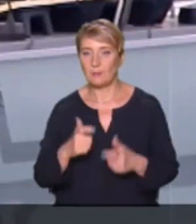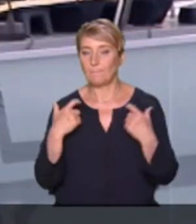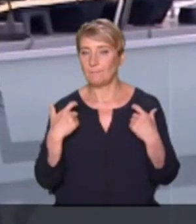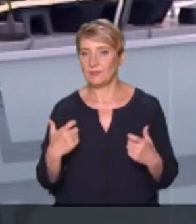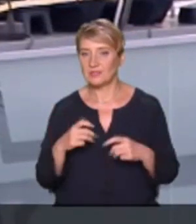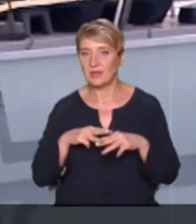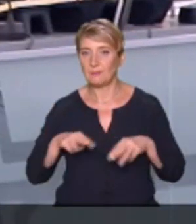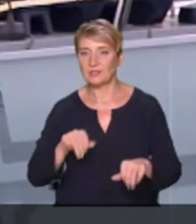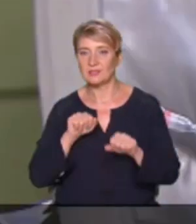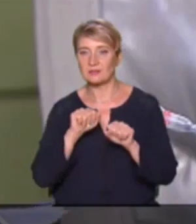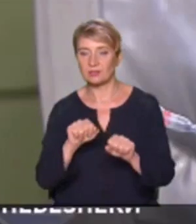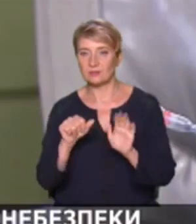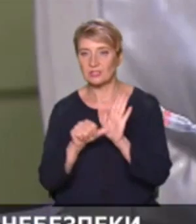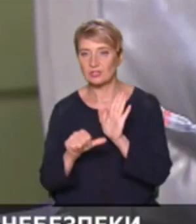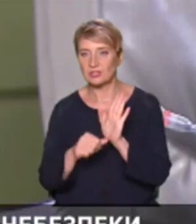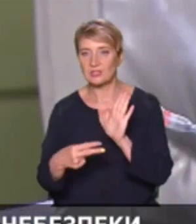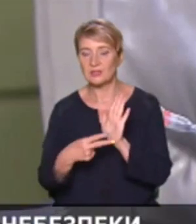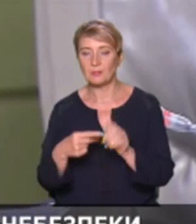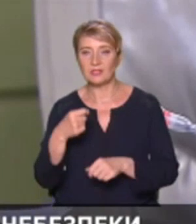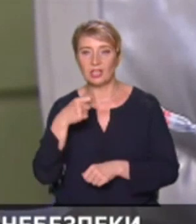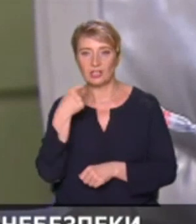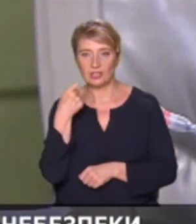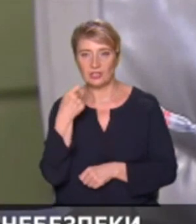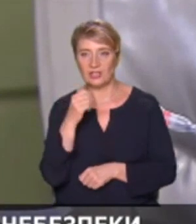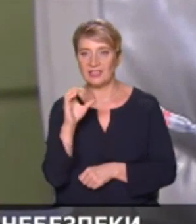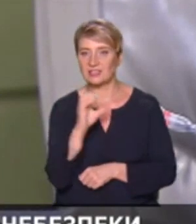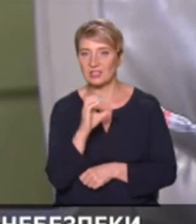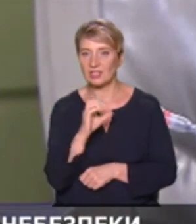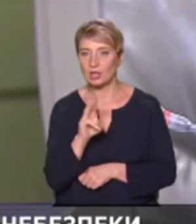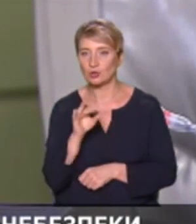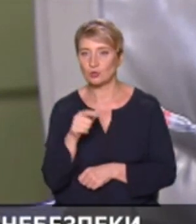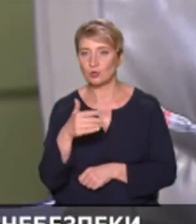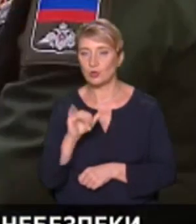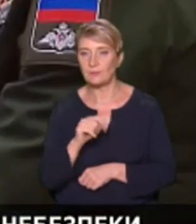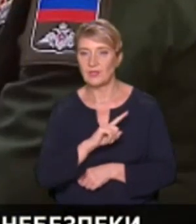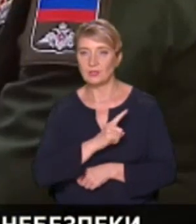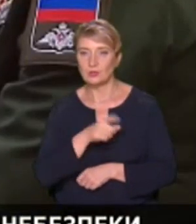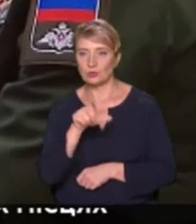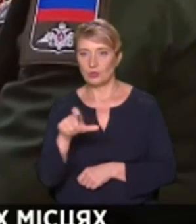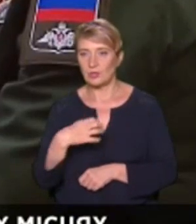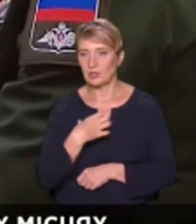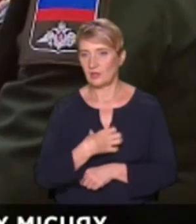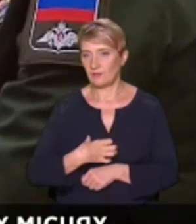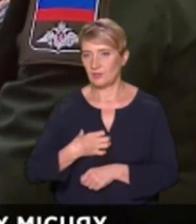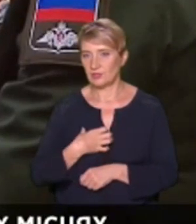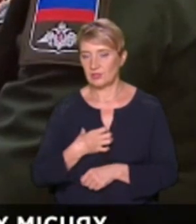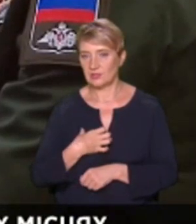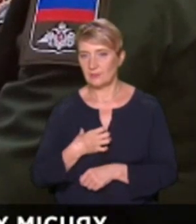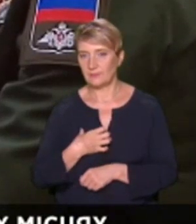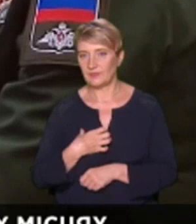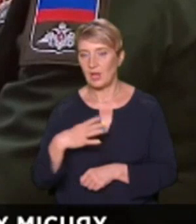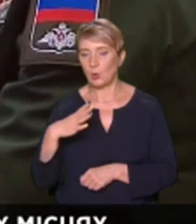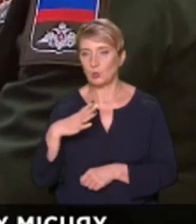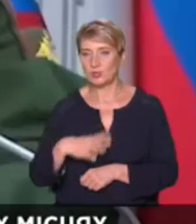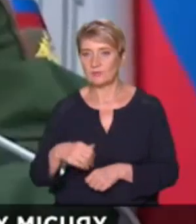оборони РФ-ї 67-річний Сергій Шойгу. До речі, це силовик, дуже важливий для утримання влади в Росії. Це